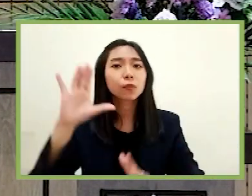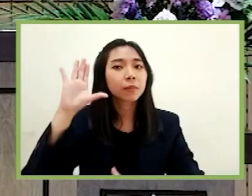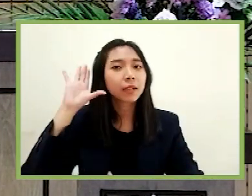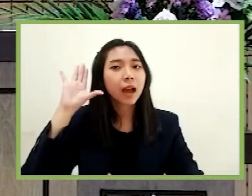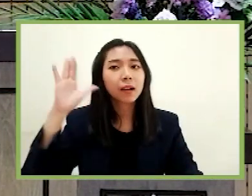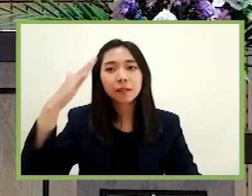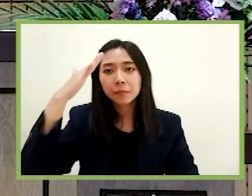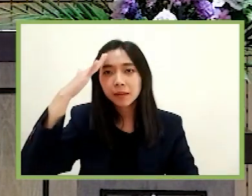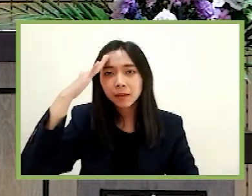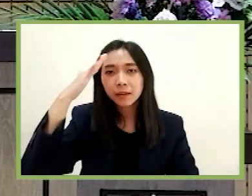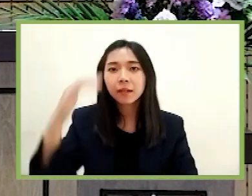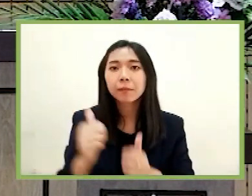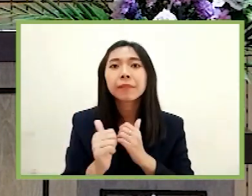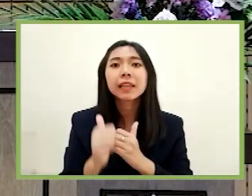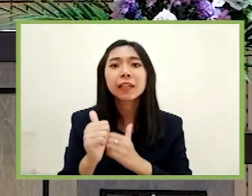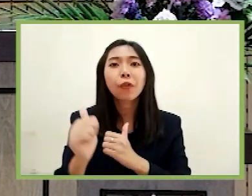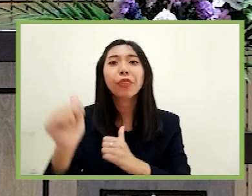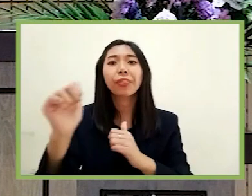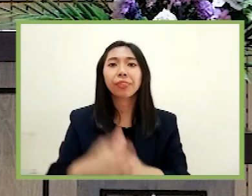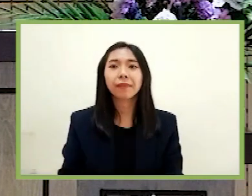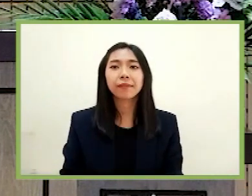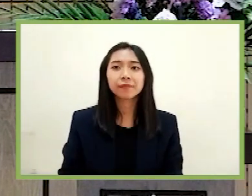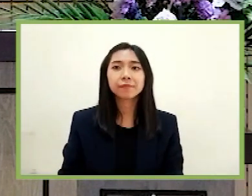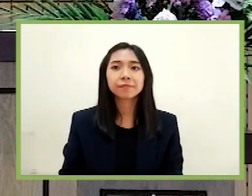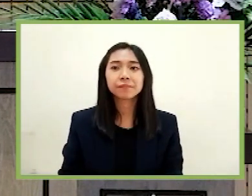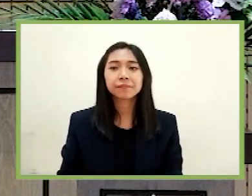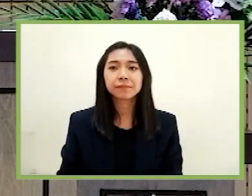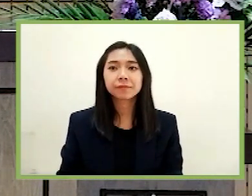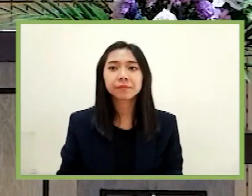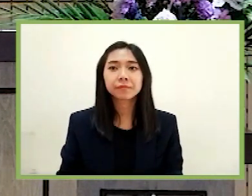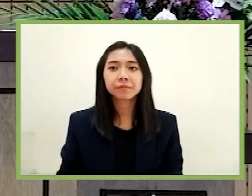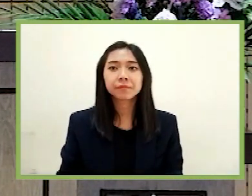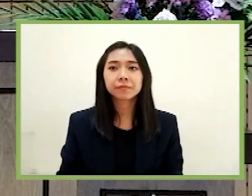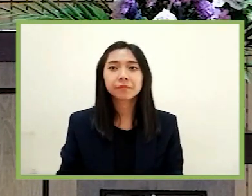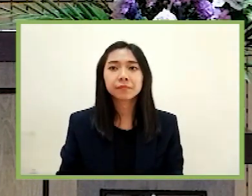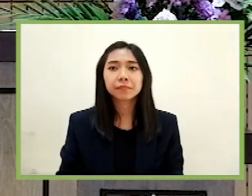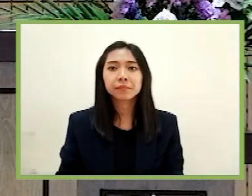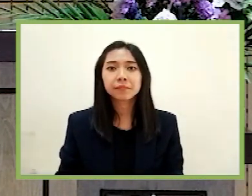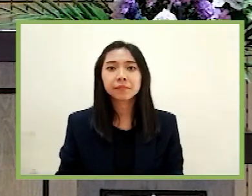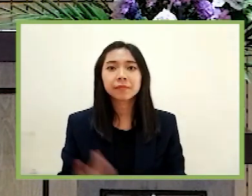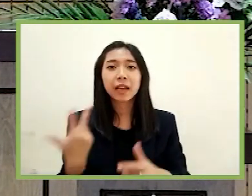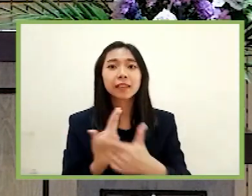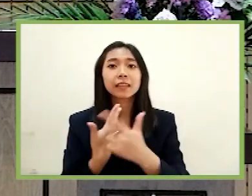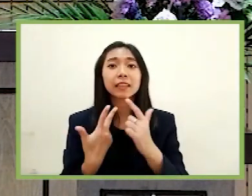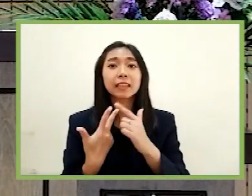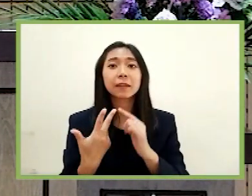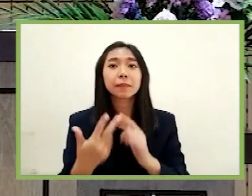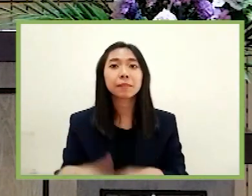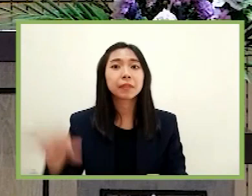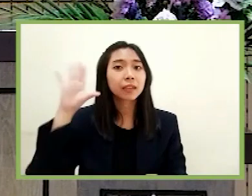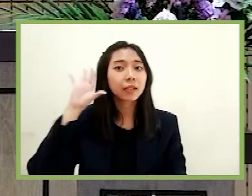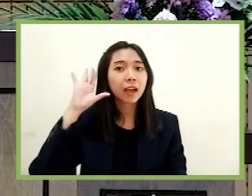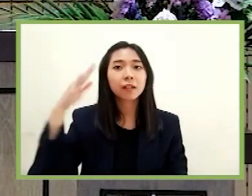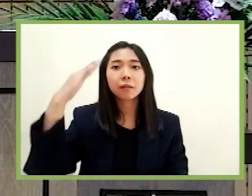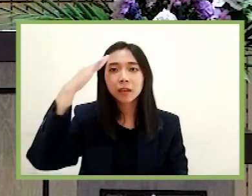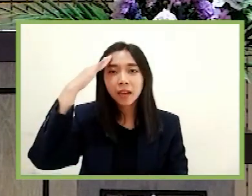pengenal dan mengikut itu bagian hidup para domba